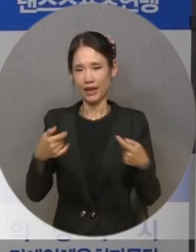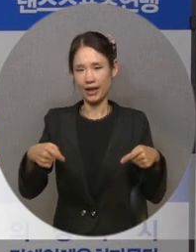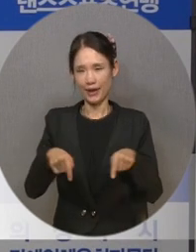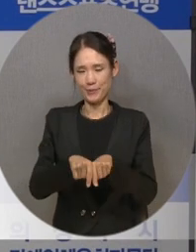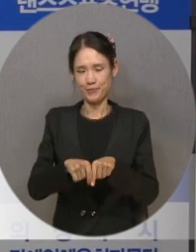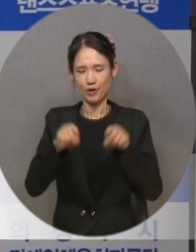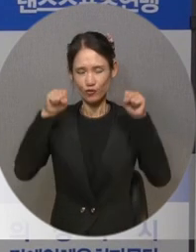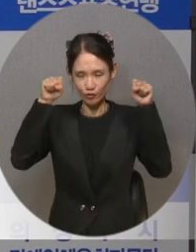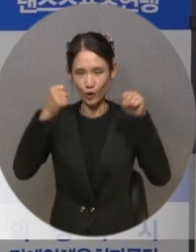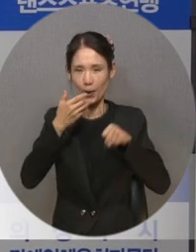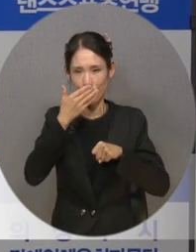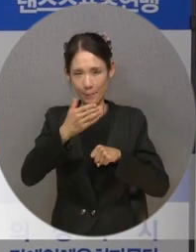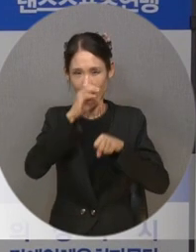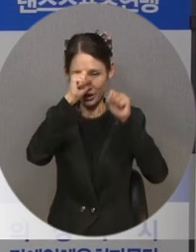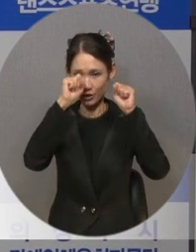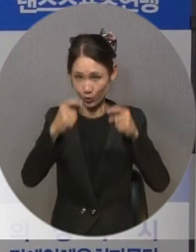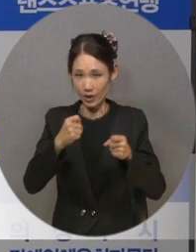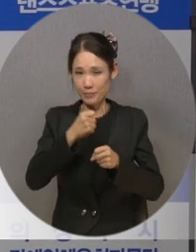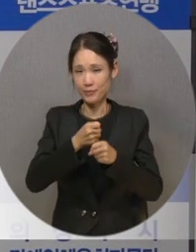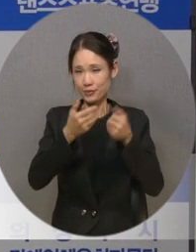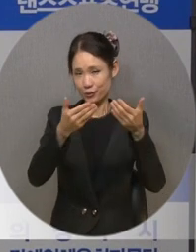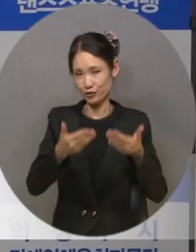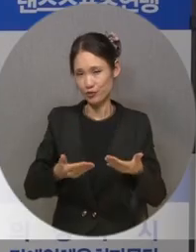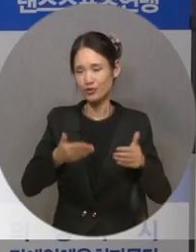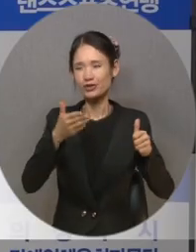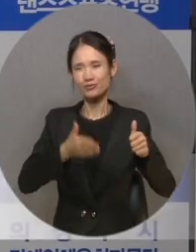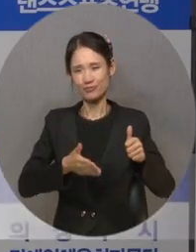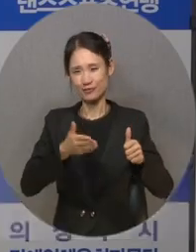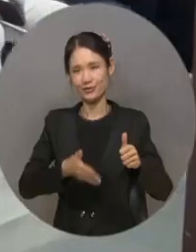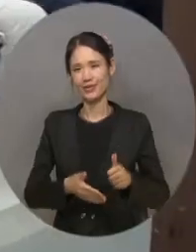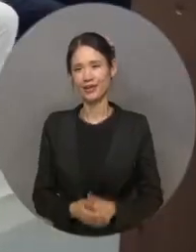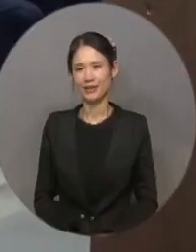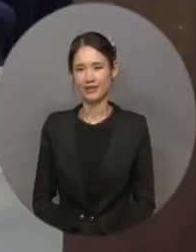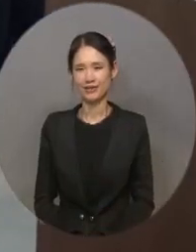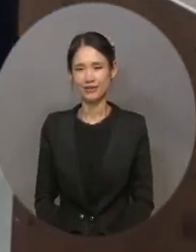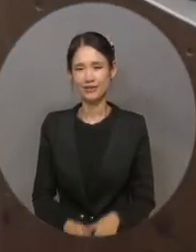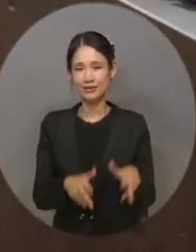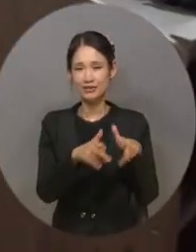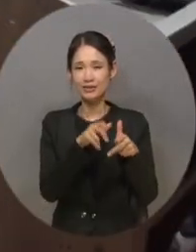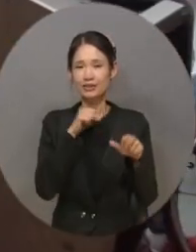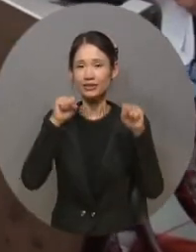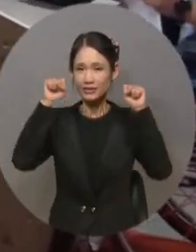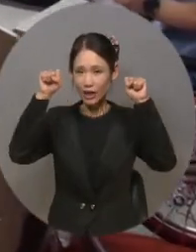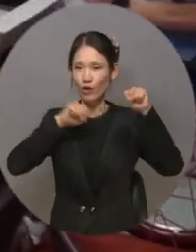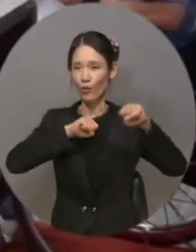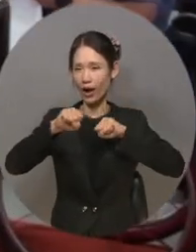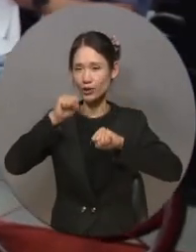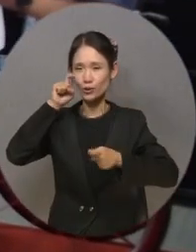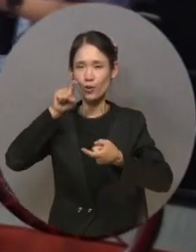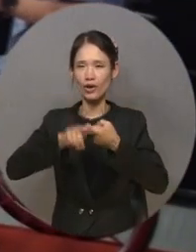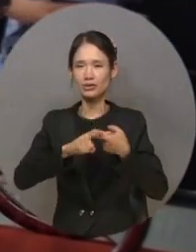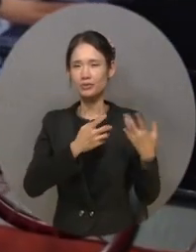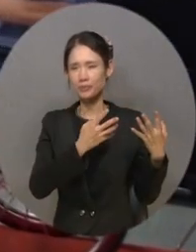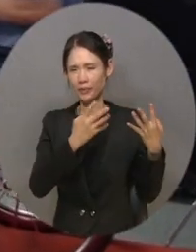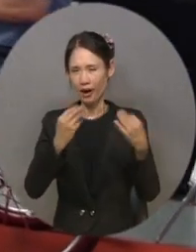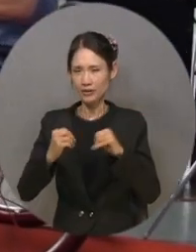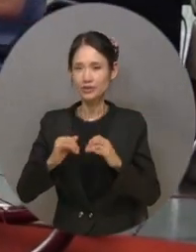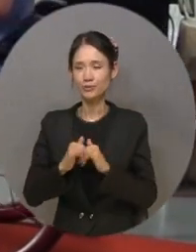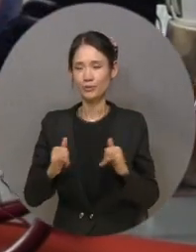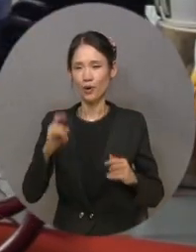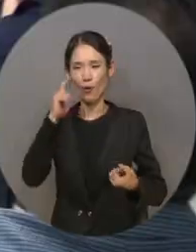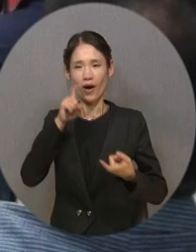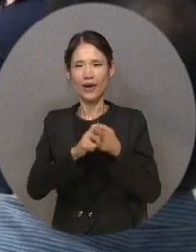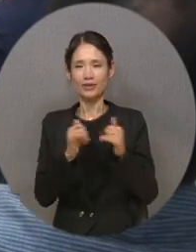운동할 수 있는 그런 계기를 마련해 주실 것을 부탁드립니다 장애인 활동에 관심을 가진 많은 시민과